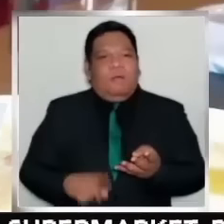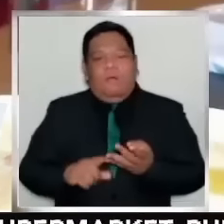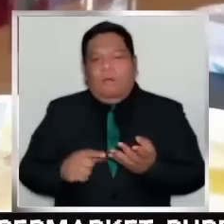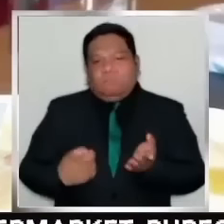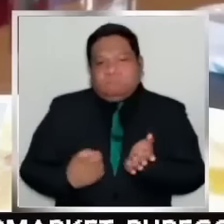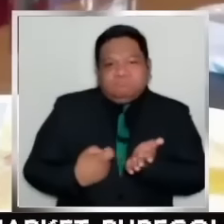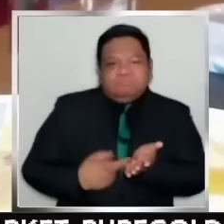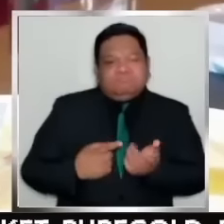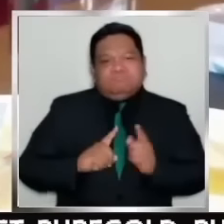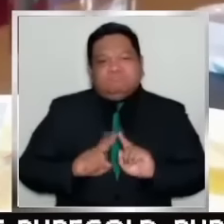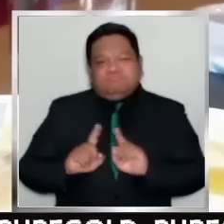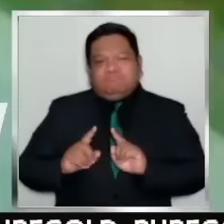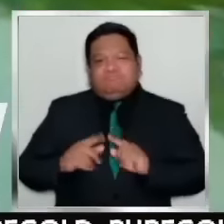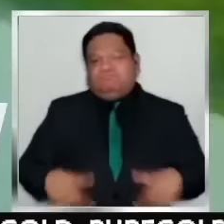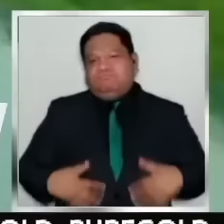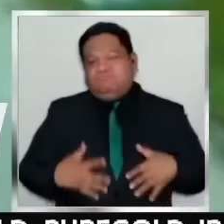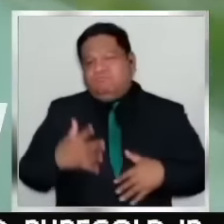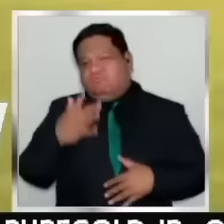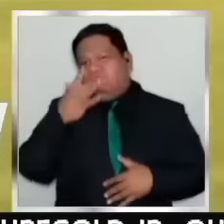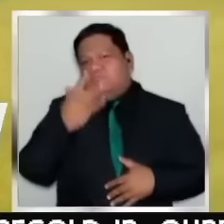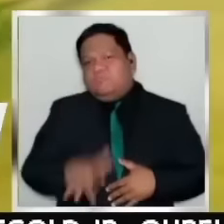Sobrang sarap, napaka-creamy.